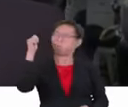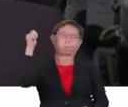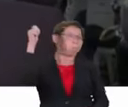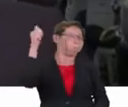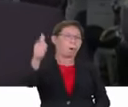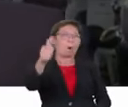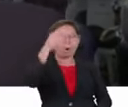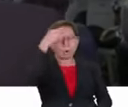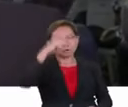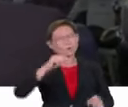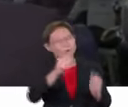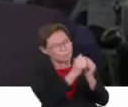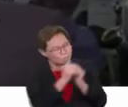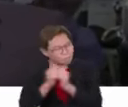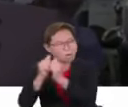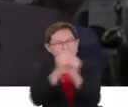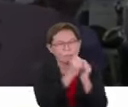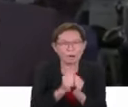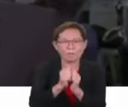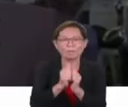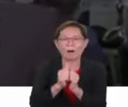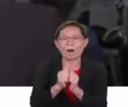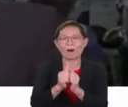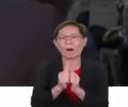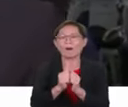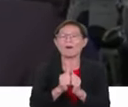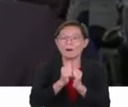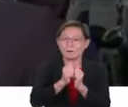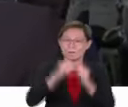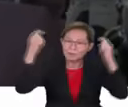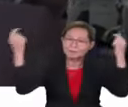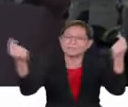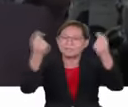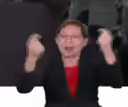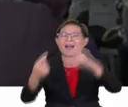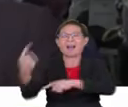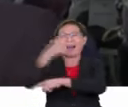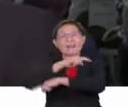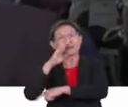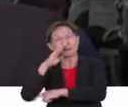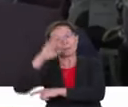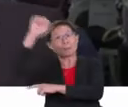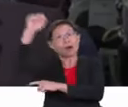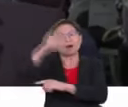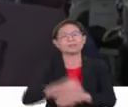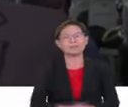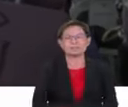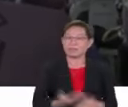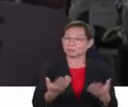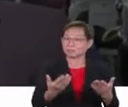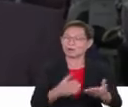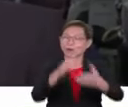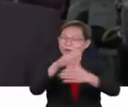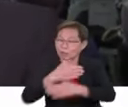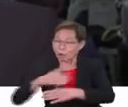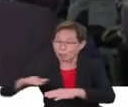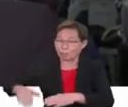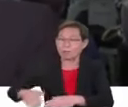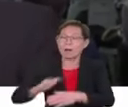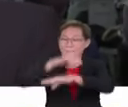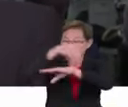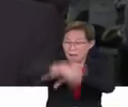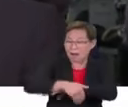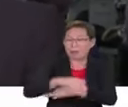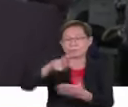tinggi untuk sama-sama meraihkan Hari Kebangsaan pada tahun ini. Baik, sebelum saya berkongsi mengenai keadaan serta suasana pada malam